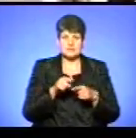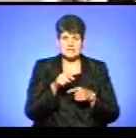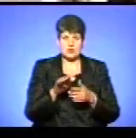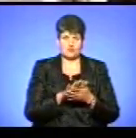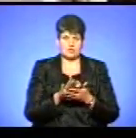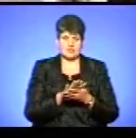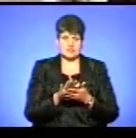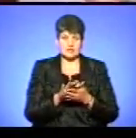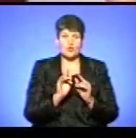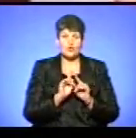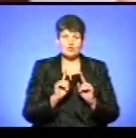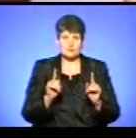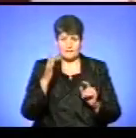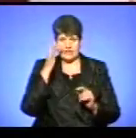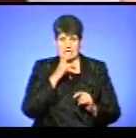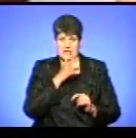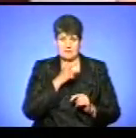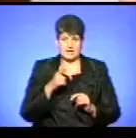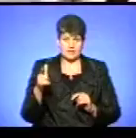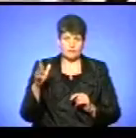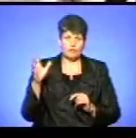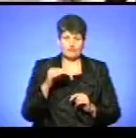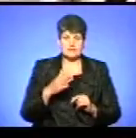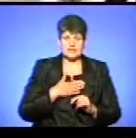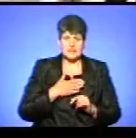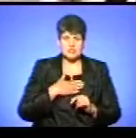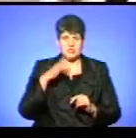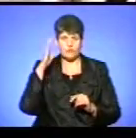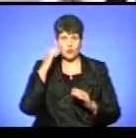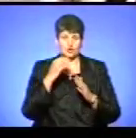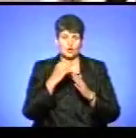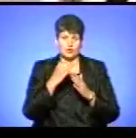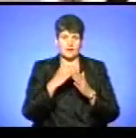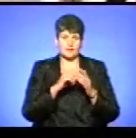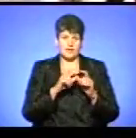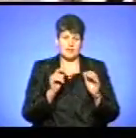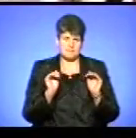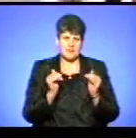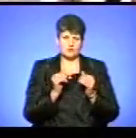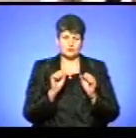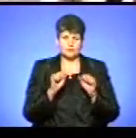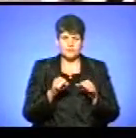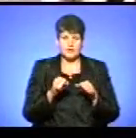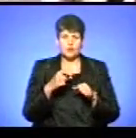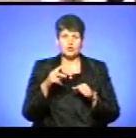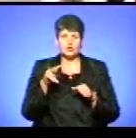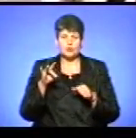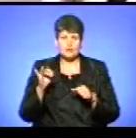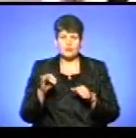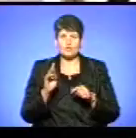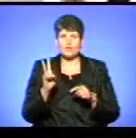почистити, особливо у літній період. По всіх наших водоканалах, які меншої потужності, хлор в декого є